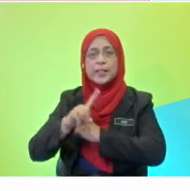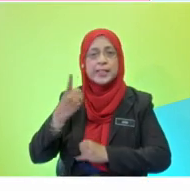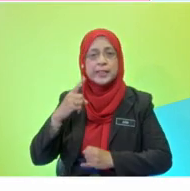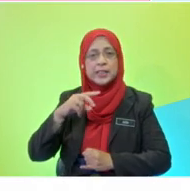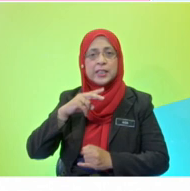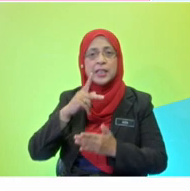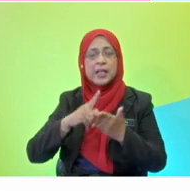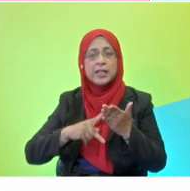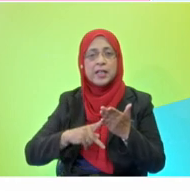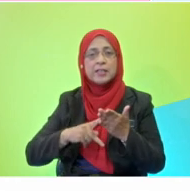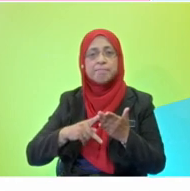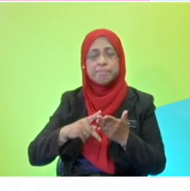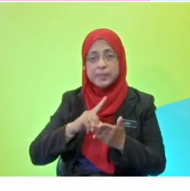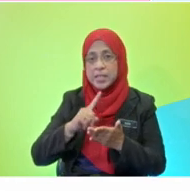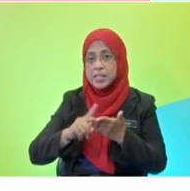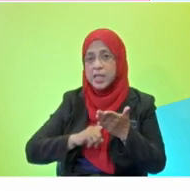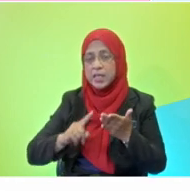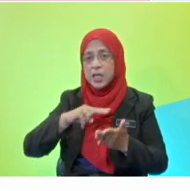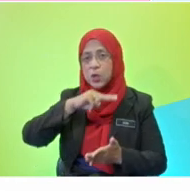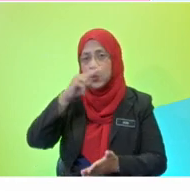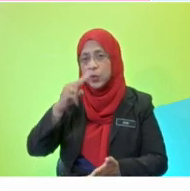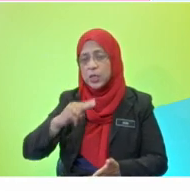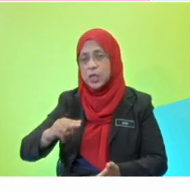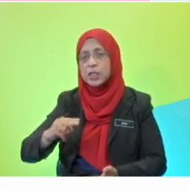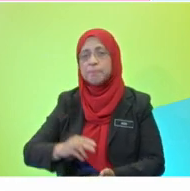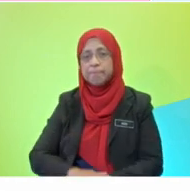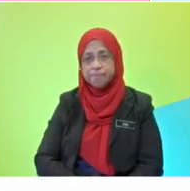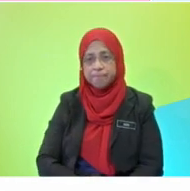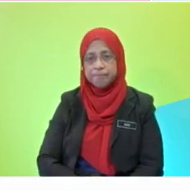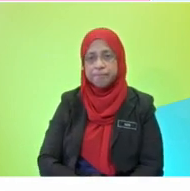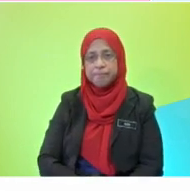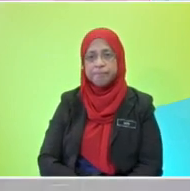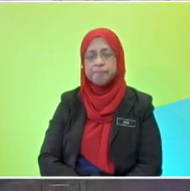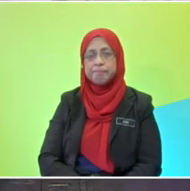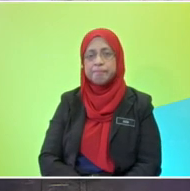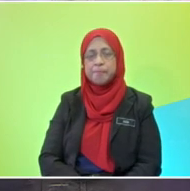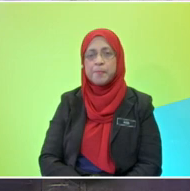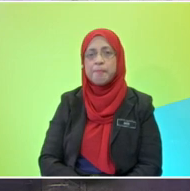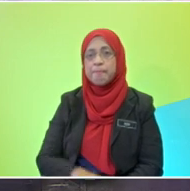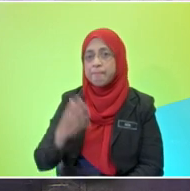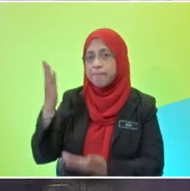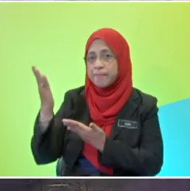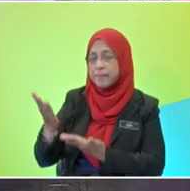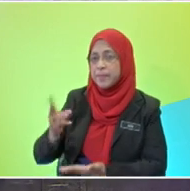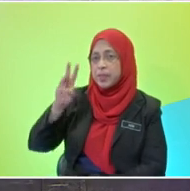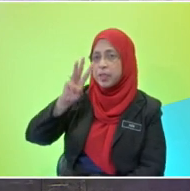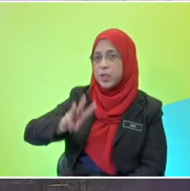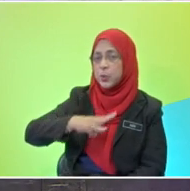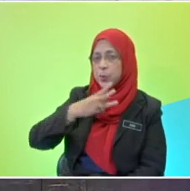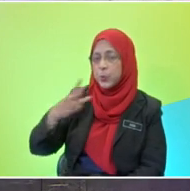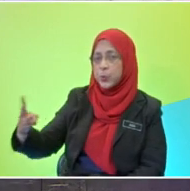kambing ya oke itulah jawaban bagi jadwal ataupun jadwal besok dan kadal zakat